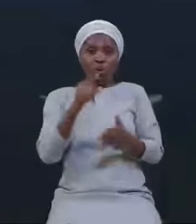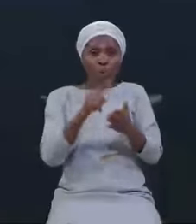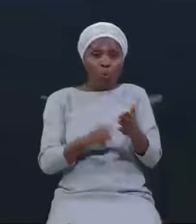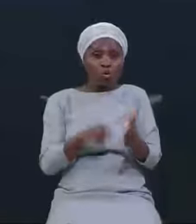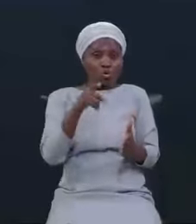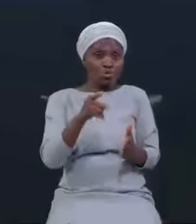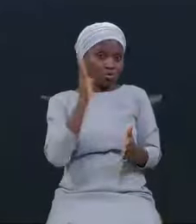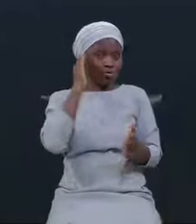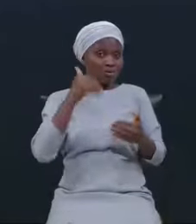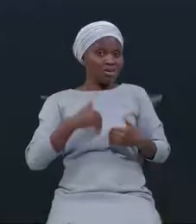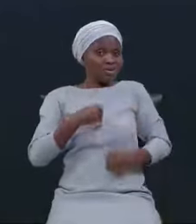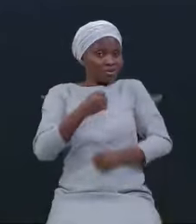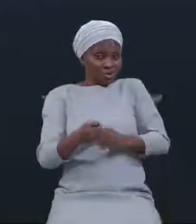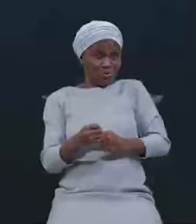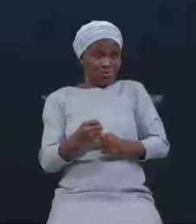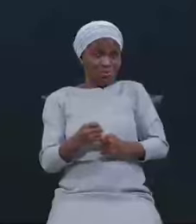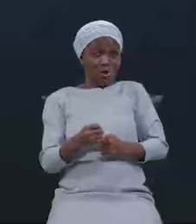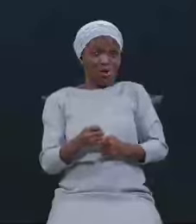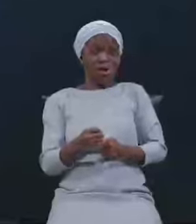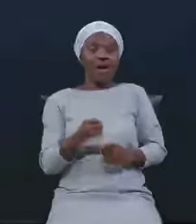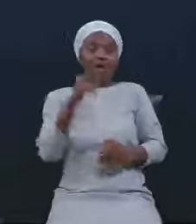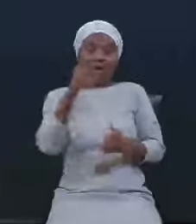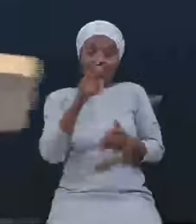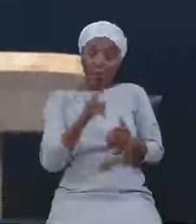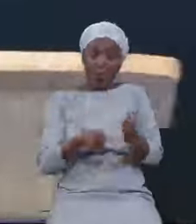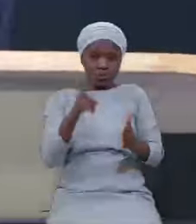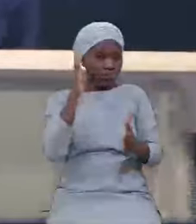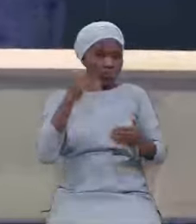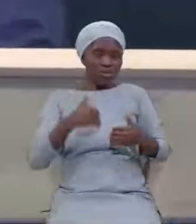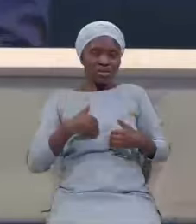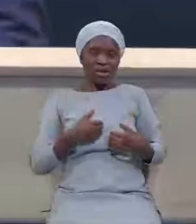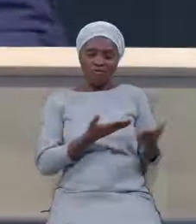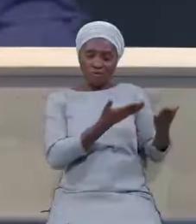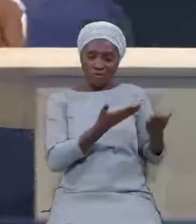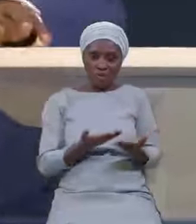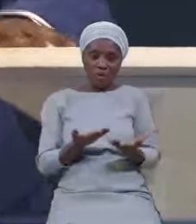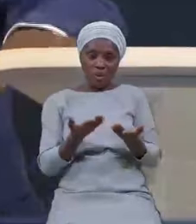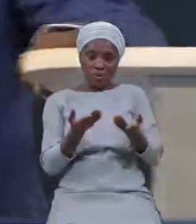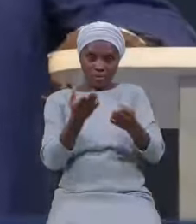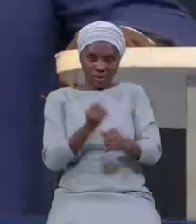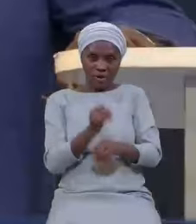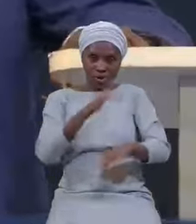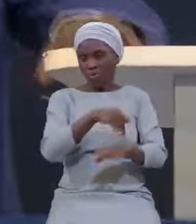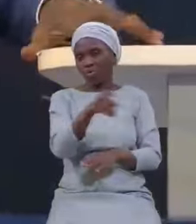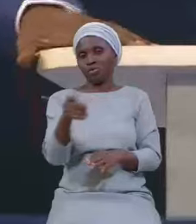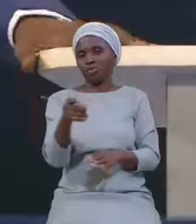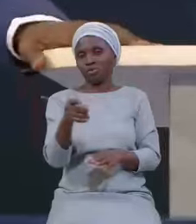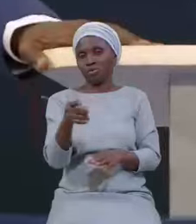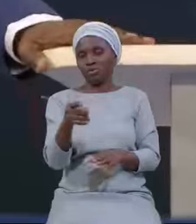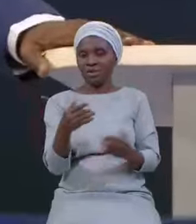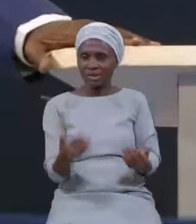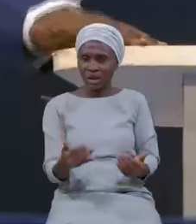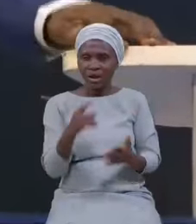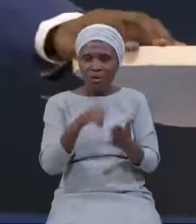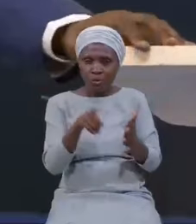lui, ce qui devait venir sur toi. Et ce qu'il te faut faire maintenant, c'est de dire « Oui Seigneur, je viens. Oui Seigneur,